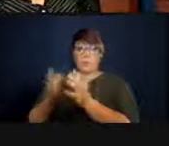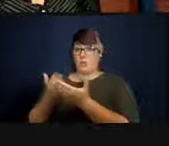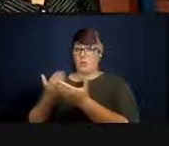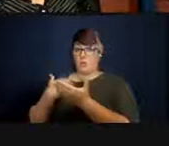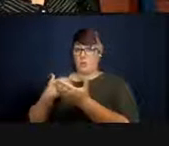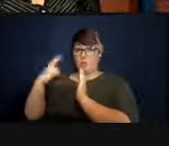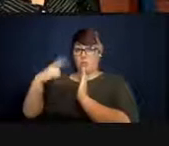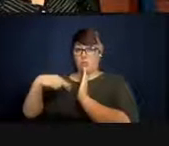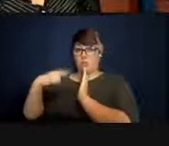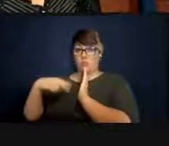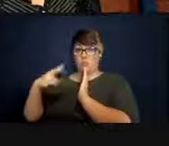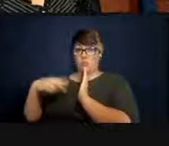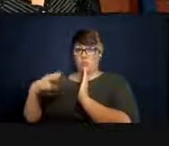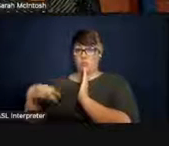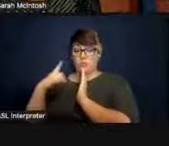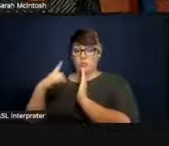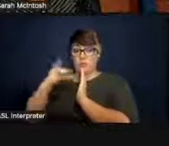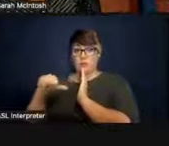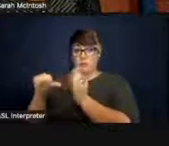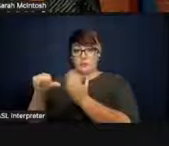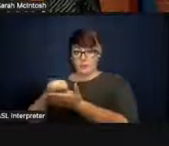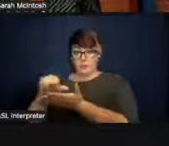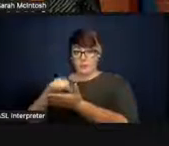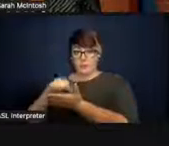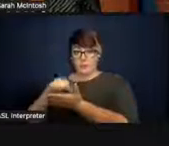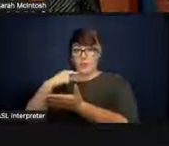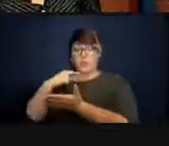قبل أن أقوم بقراءة